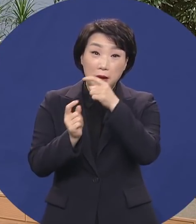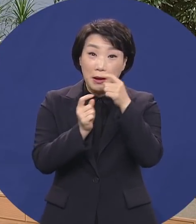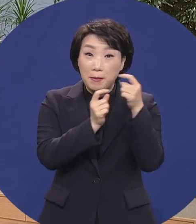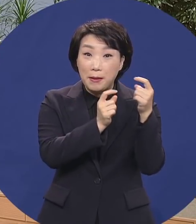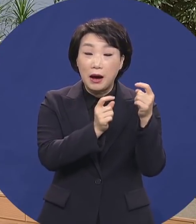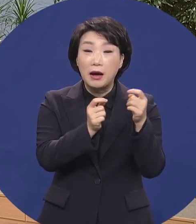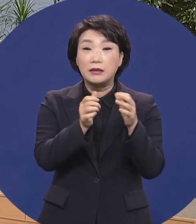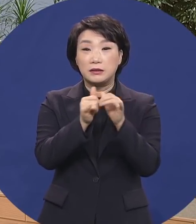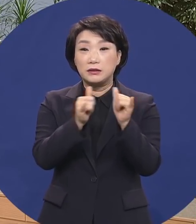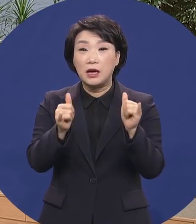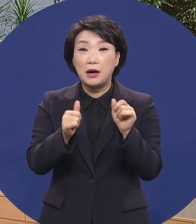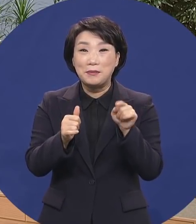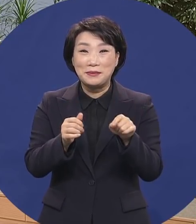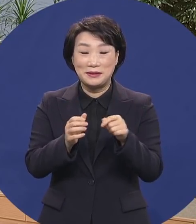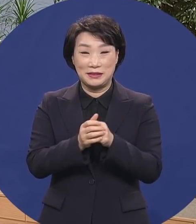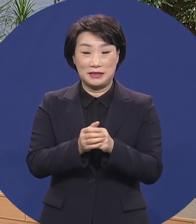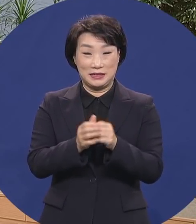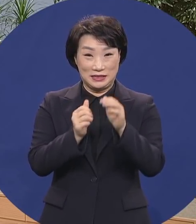사람의